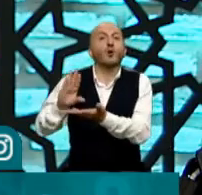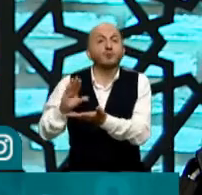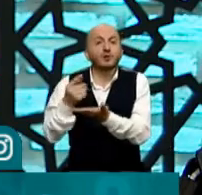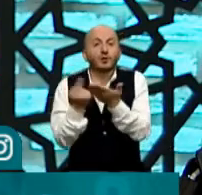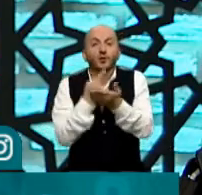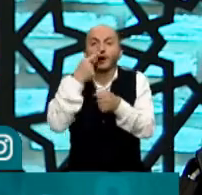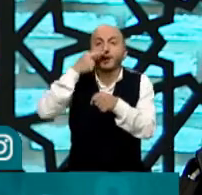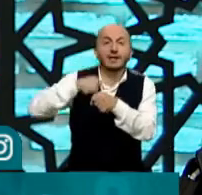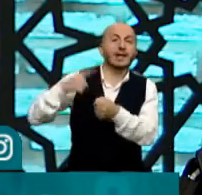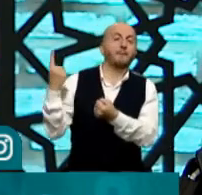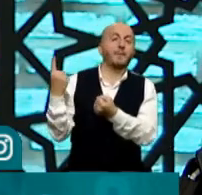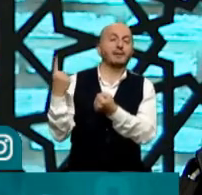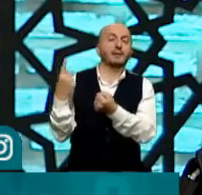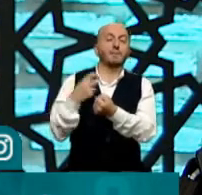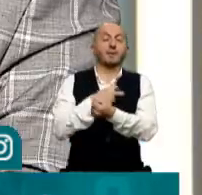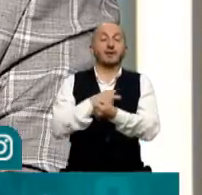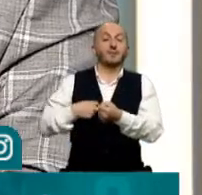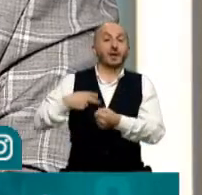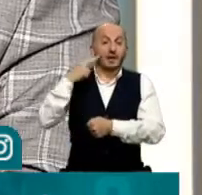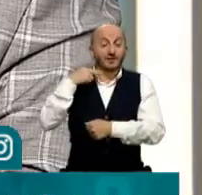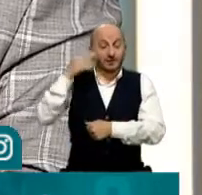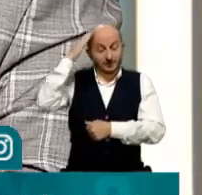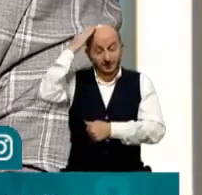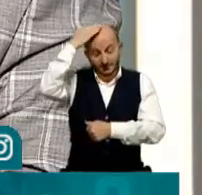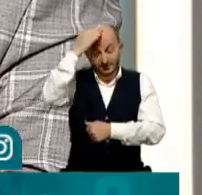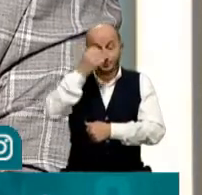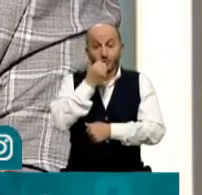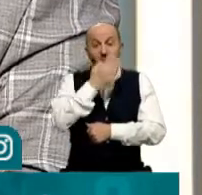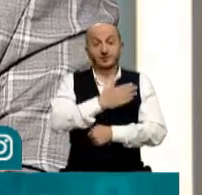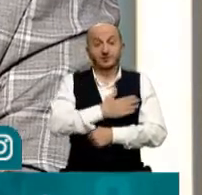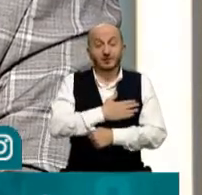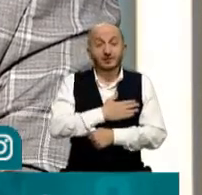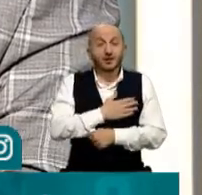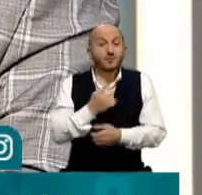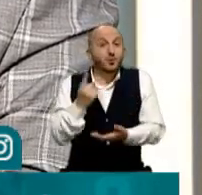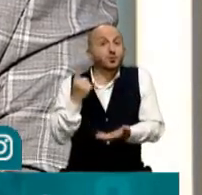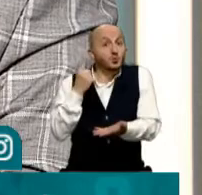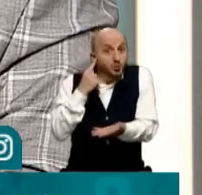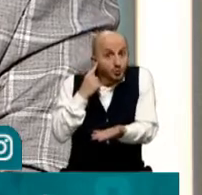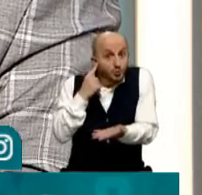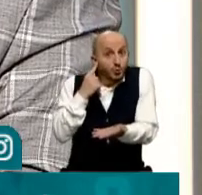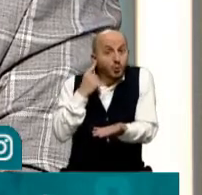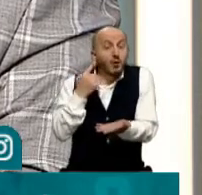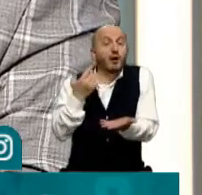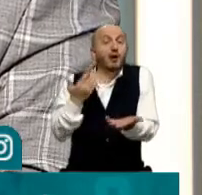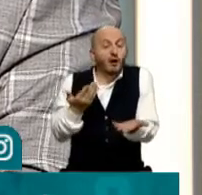Kur'an'a inanmadı. Hazreti Muhammed sallallahu aleyhi ve selleme duyduğu halde,